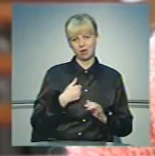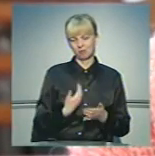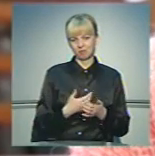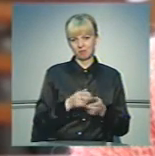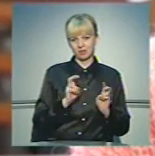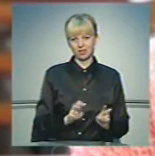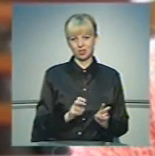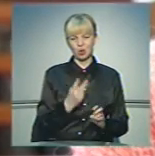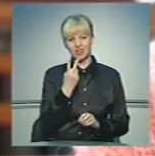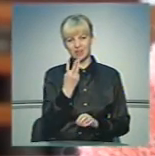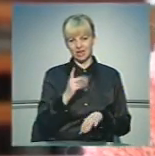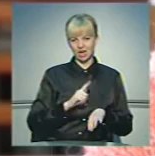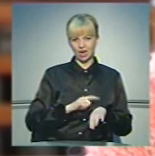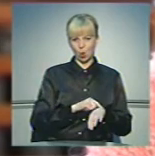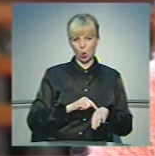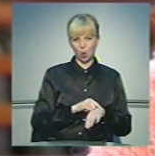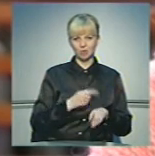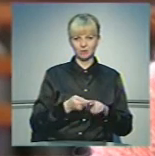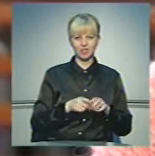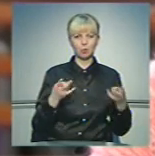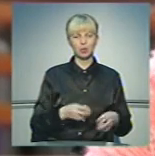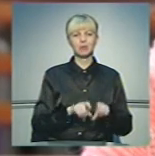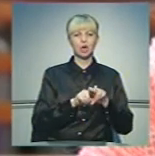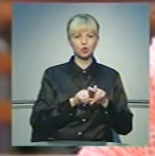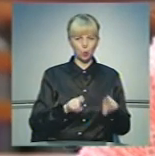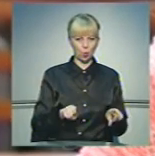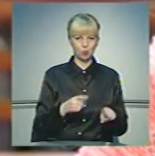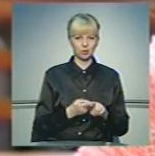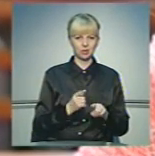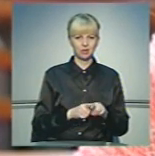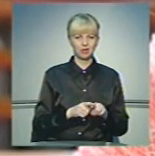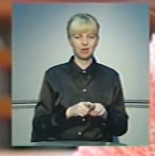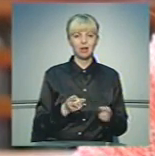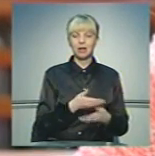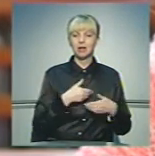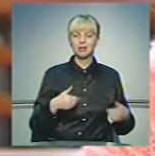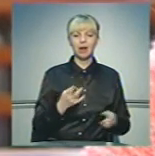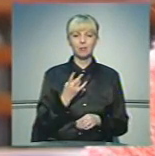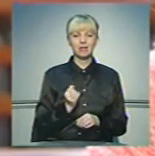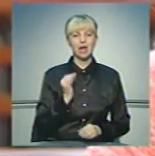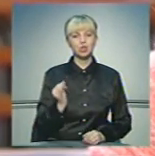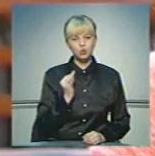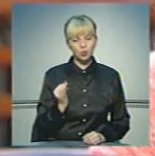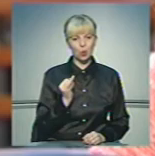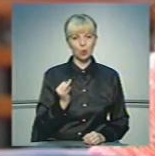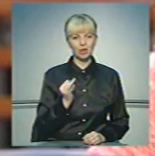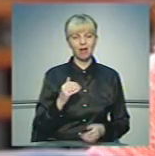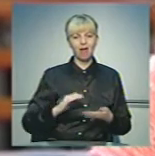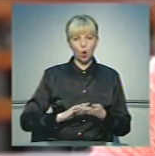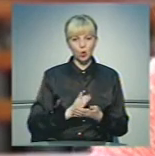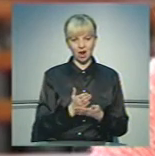близько 2-3 годин. Це потрібно для школи. Нам на історії, по